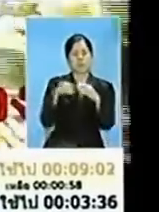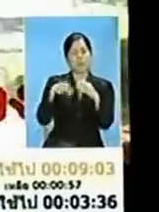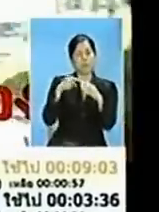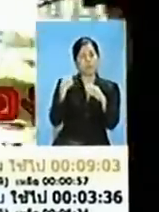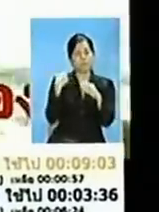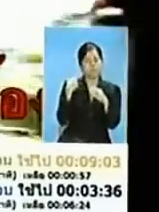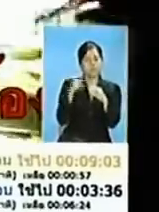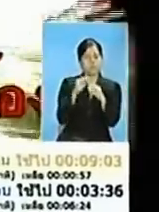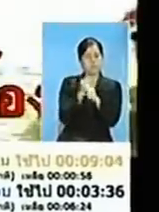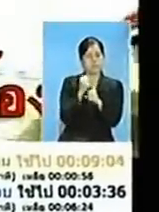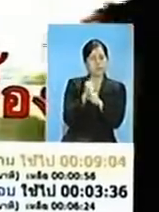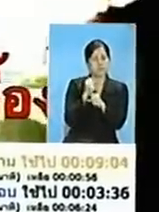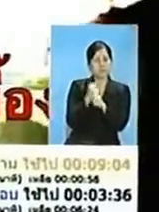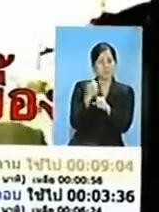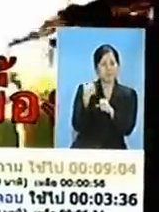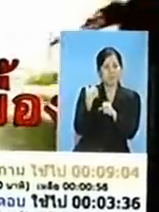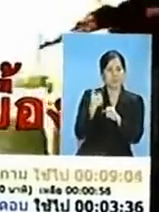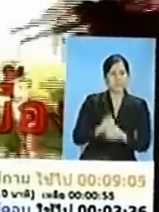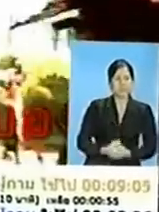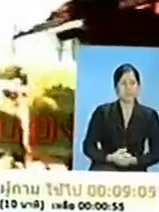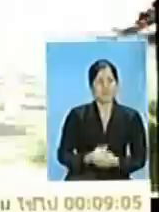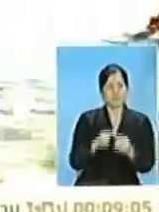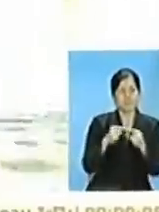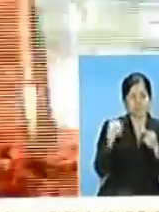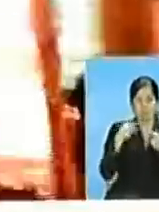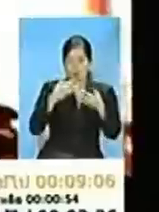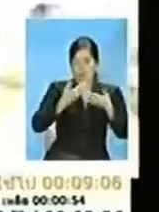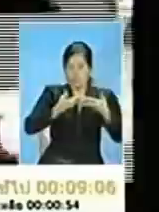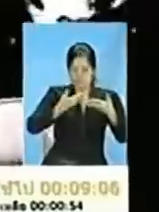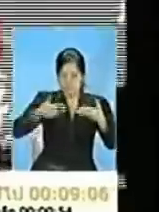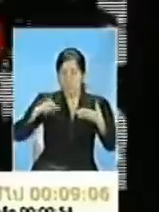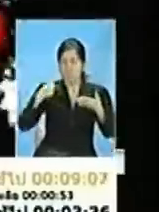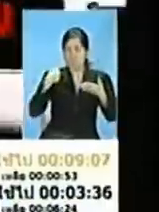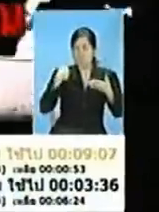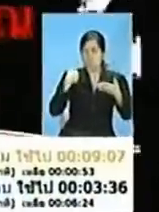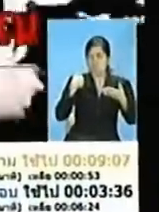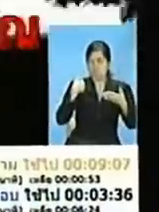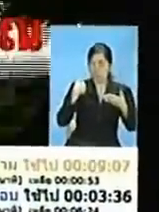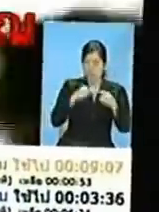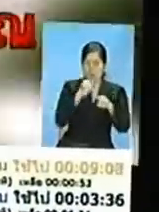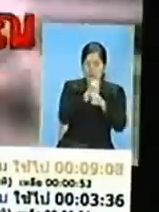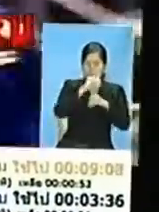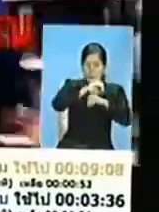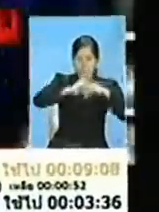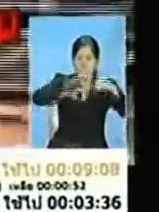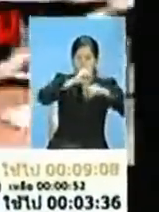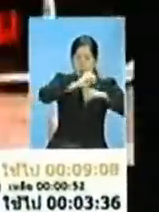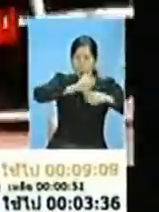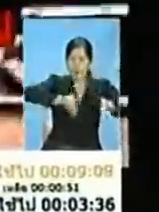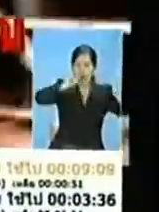ไอ้กระเบื้องครับ แค่นี ้ครับ แต่อย่างนี้ผมก็ขนยาเสพติดมาได้สิ